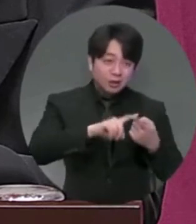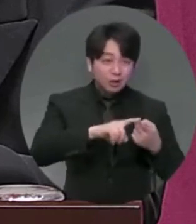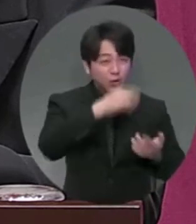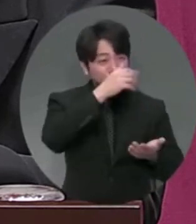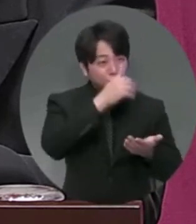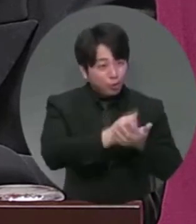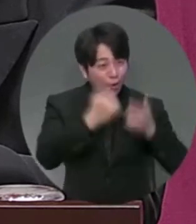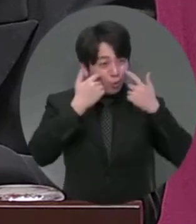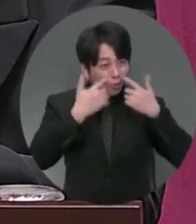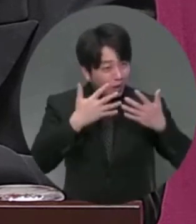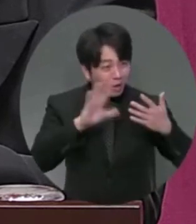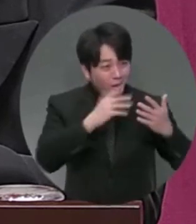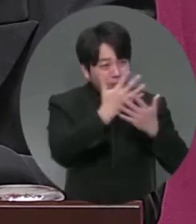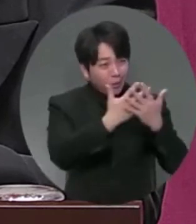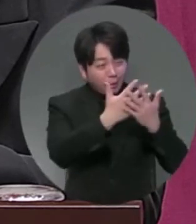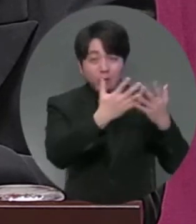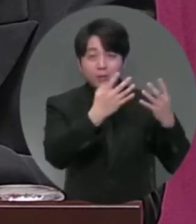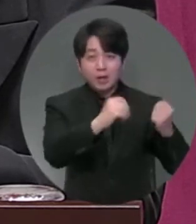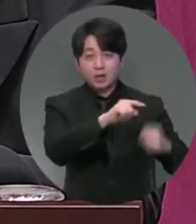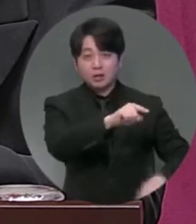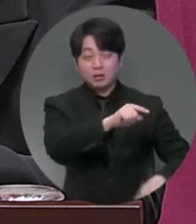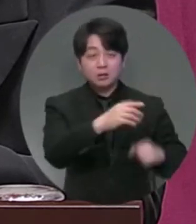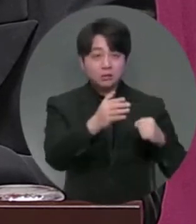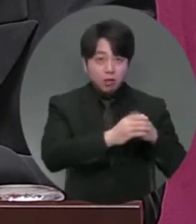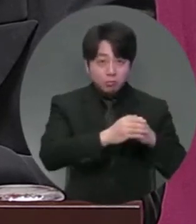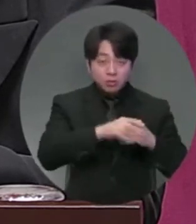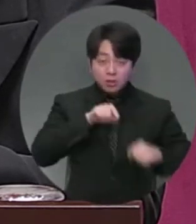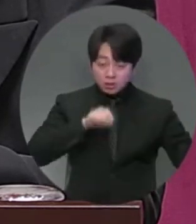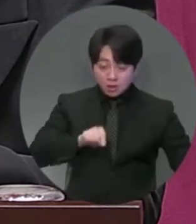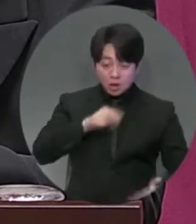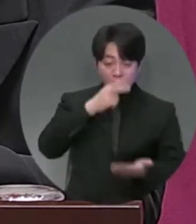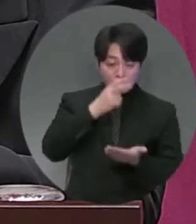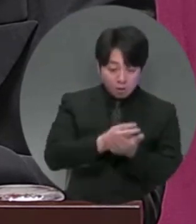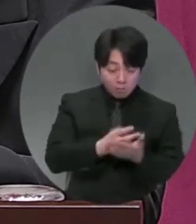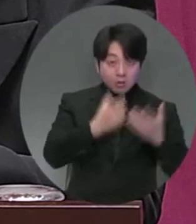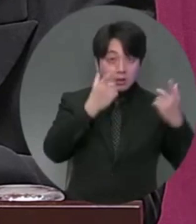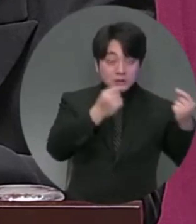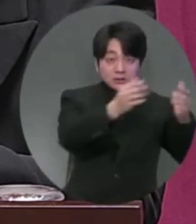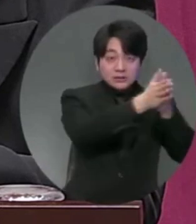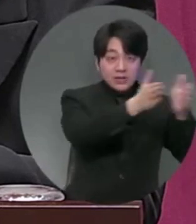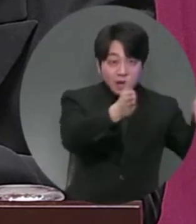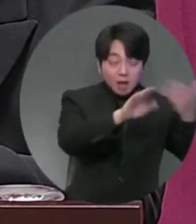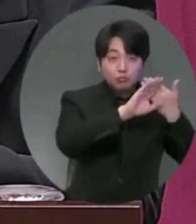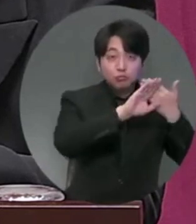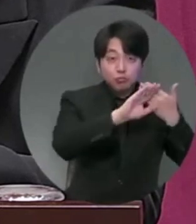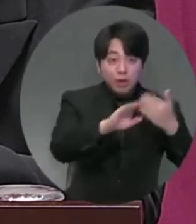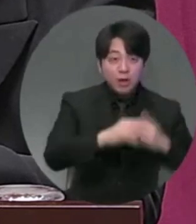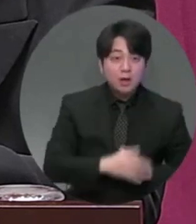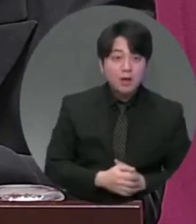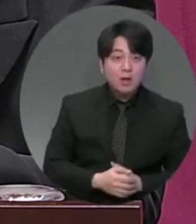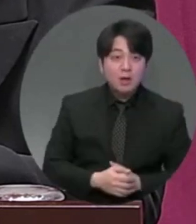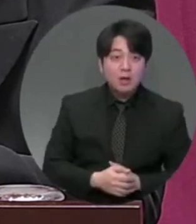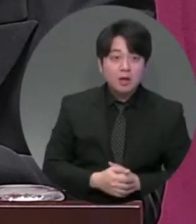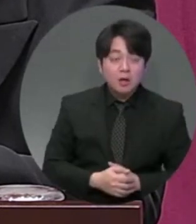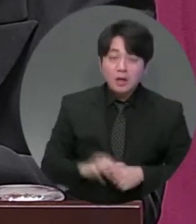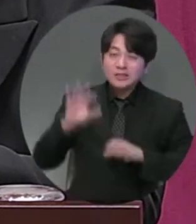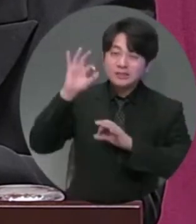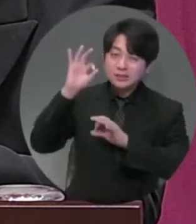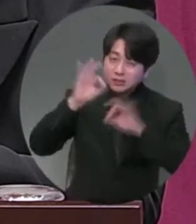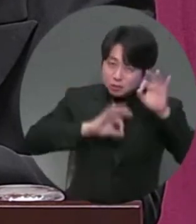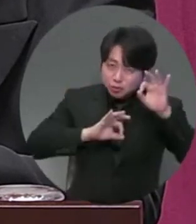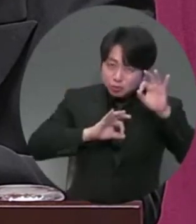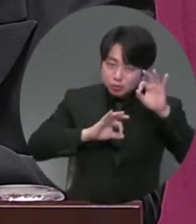도입되는데 신진 지원은이 스웨덴에서는 이걸 도입하면서 과실 강간죄까지도 도입을 했습니다 과실로 해도 간과